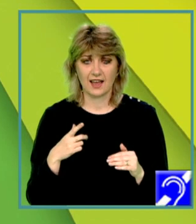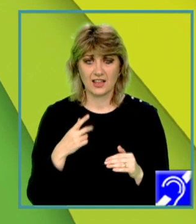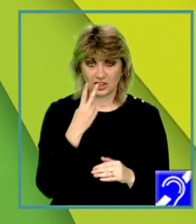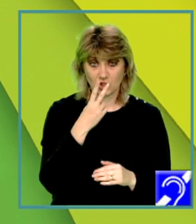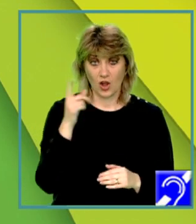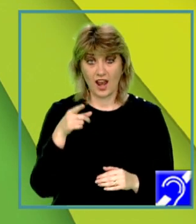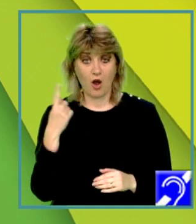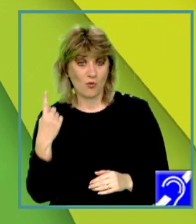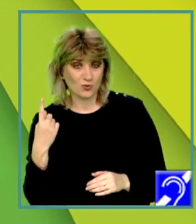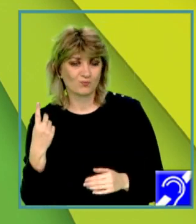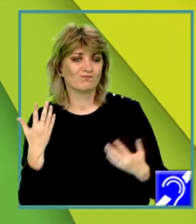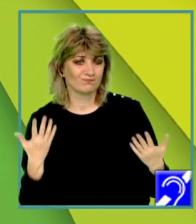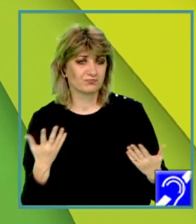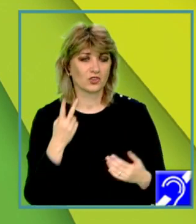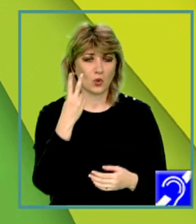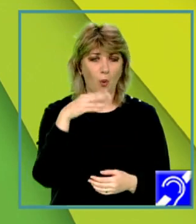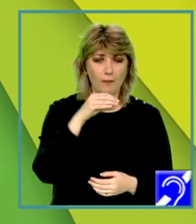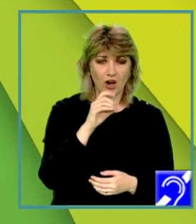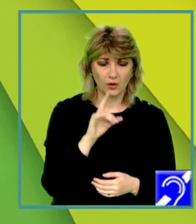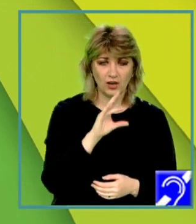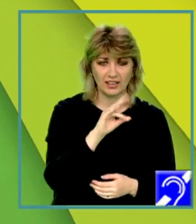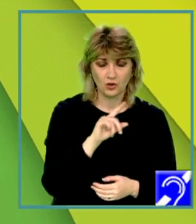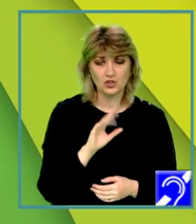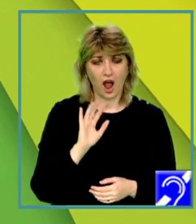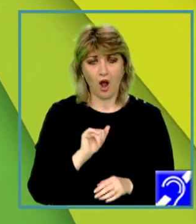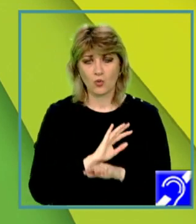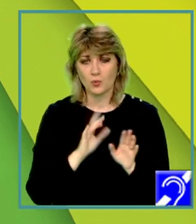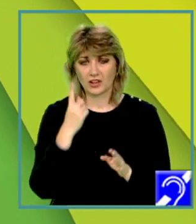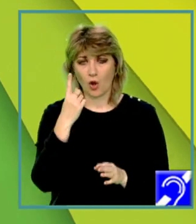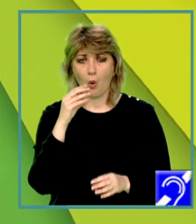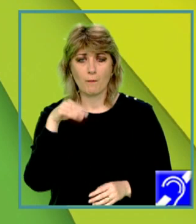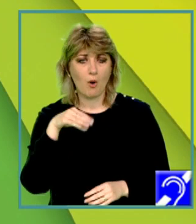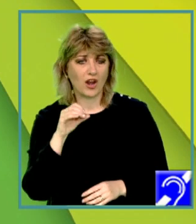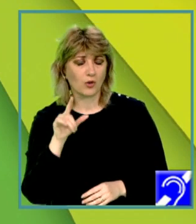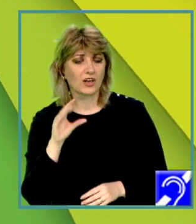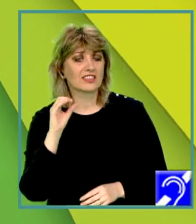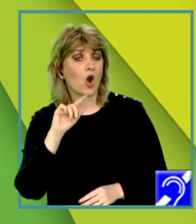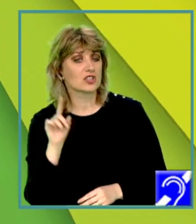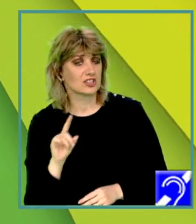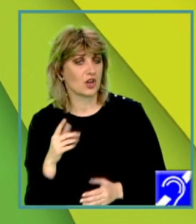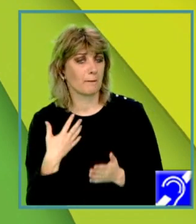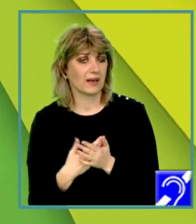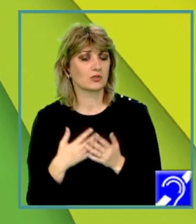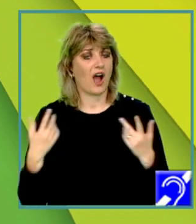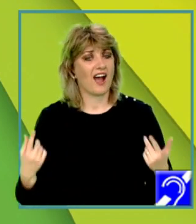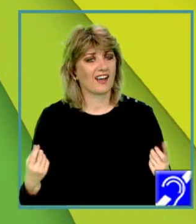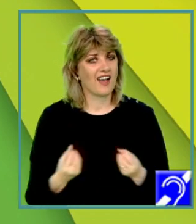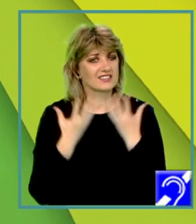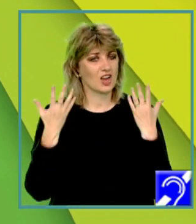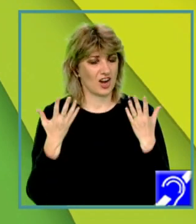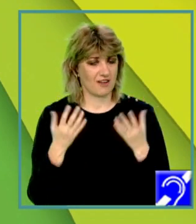2 la 1 astfel încât două molecule de hidrogen au nevoie doar de o moleculă de oxigen pentru a reacționa